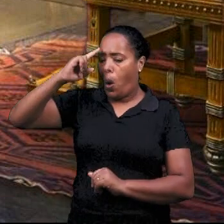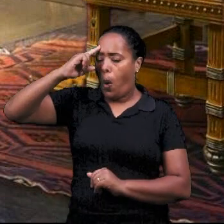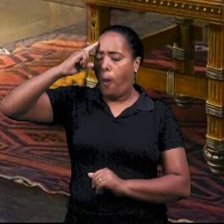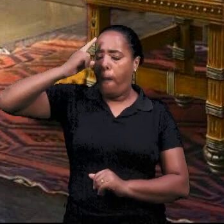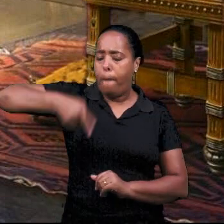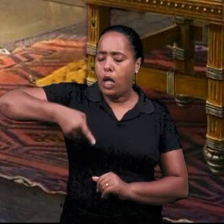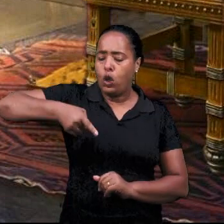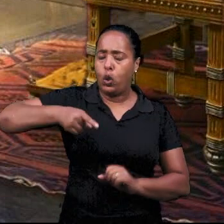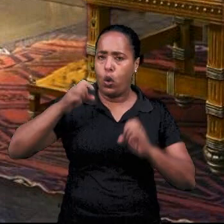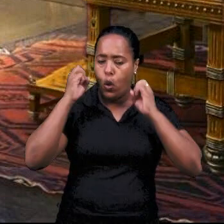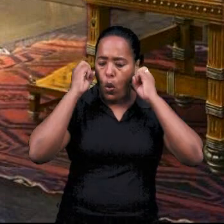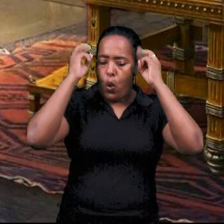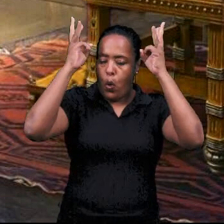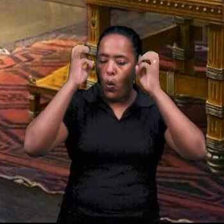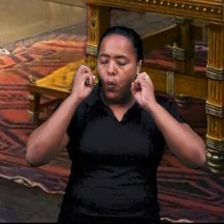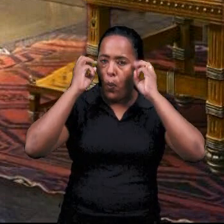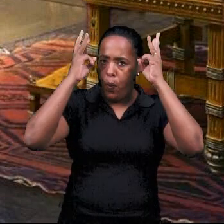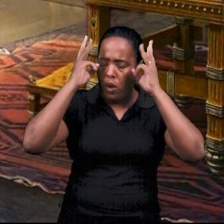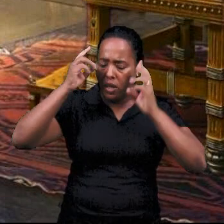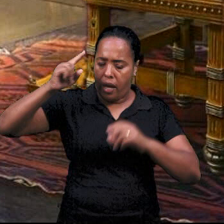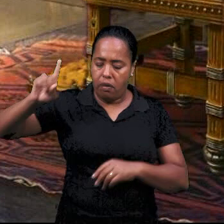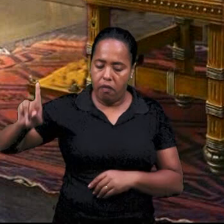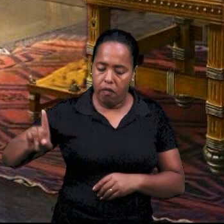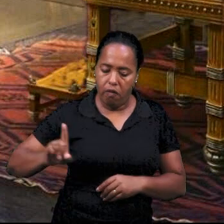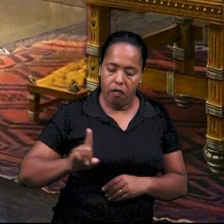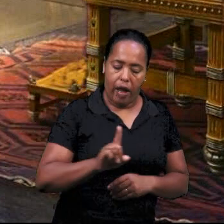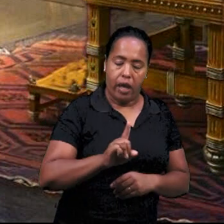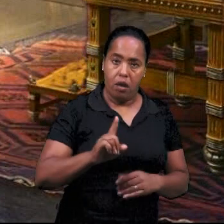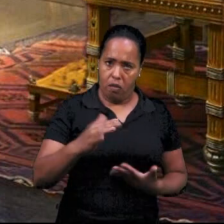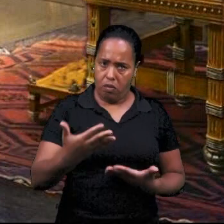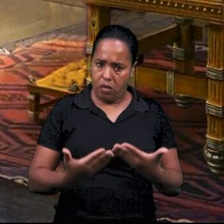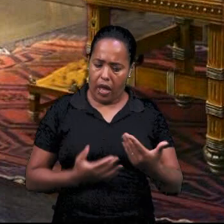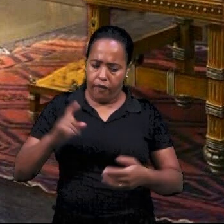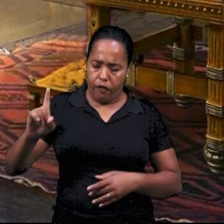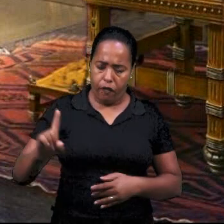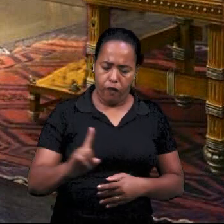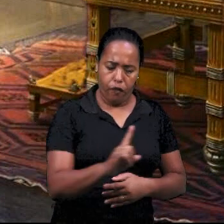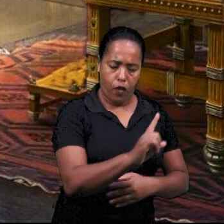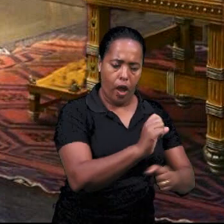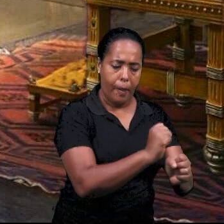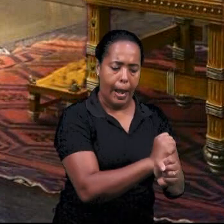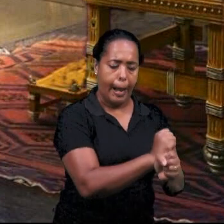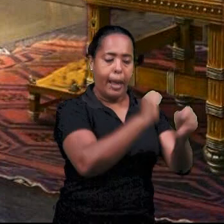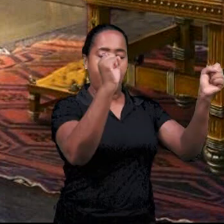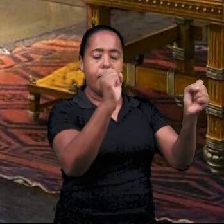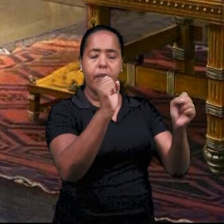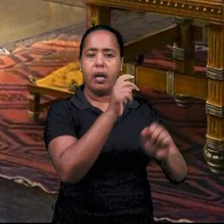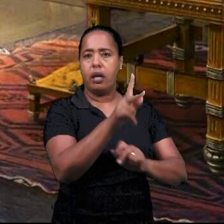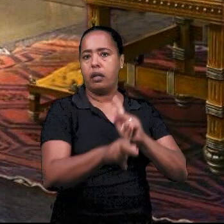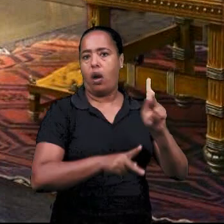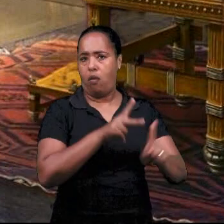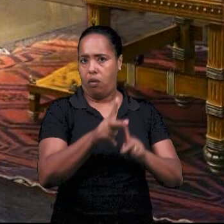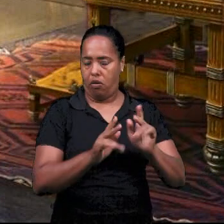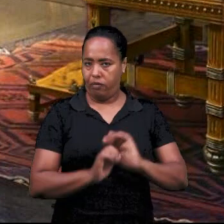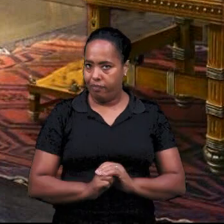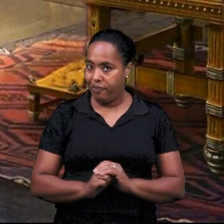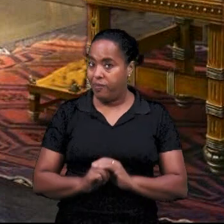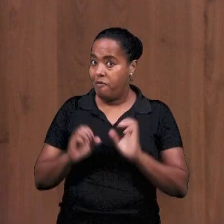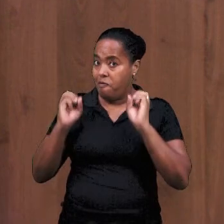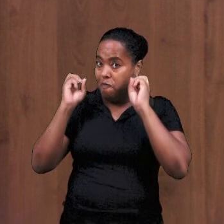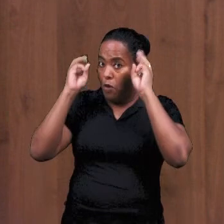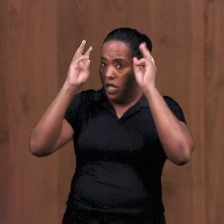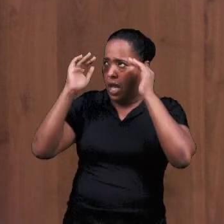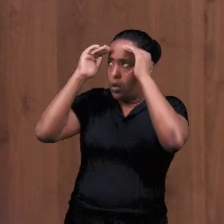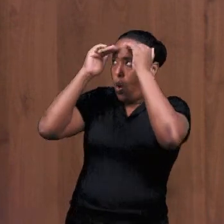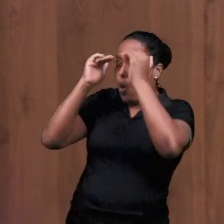Moïse, le serviteur du Seigneur, qui a été celui qui a libéré le peuple. Et